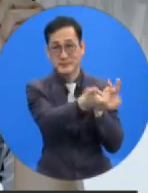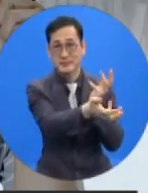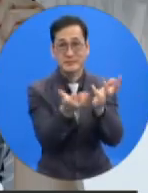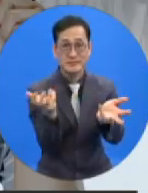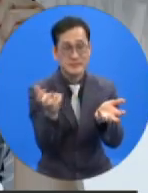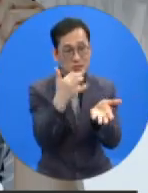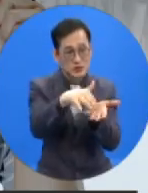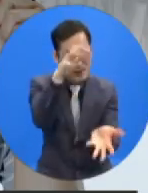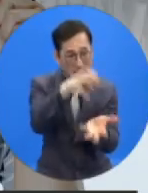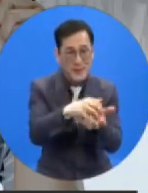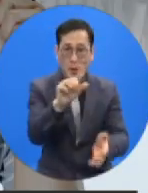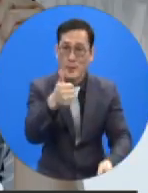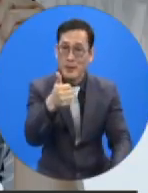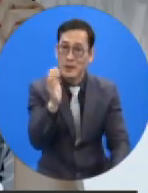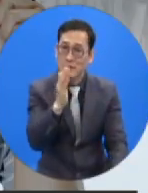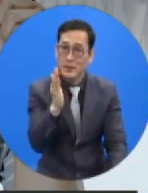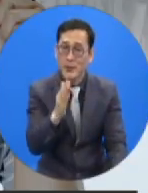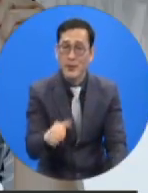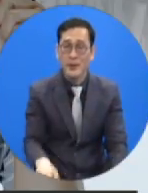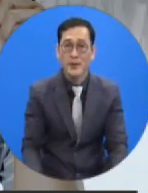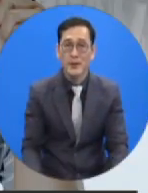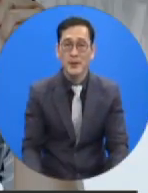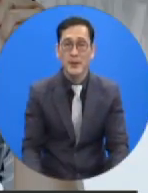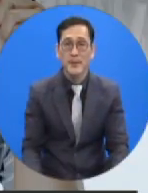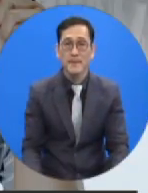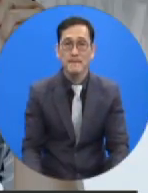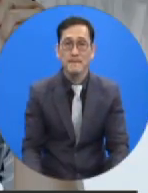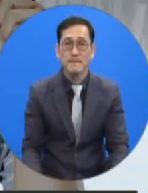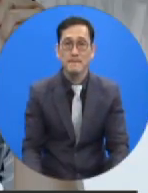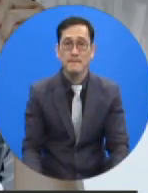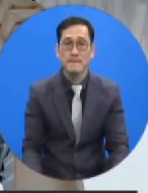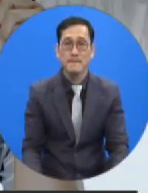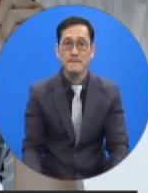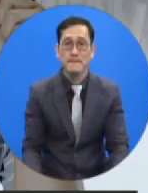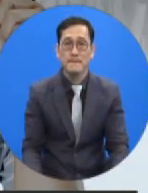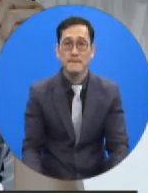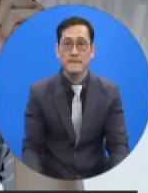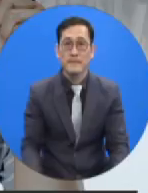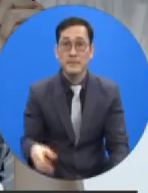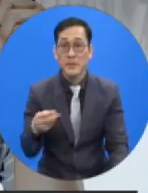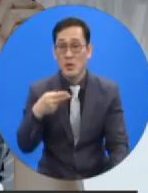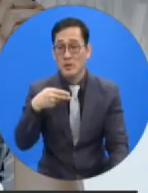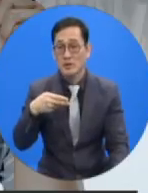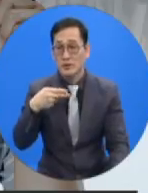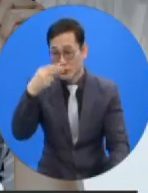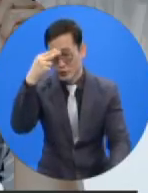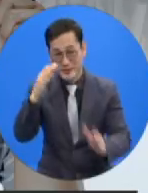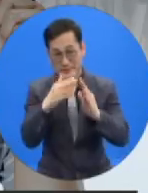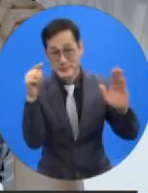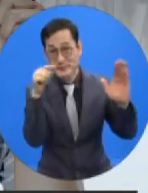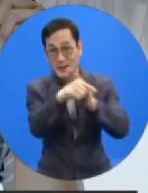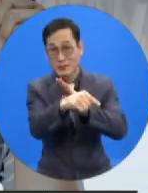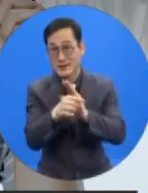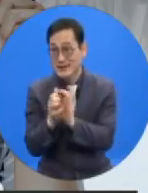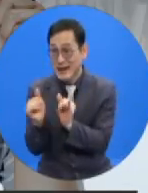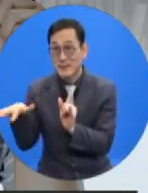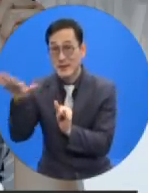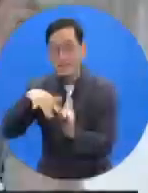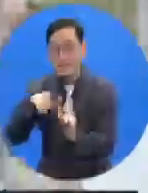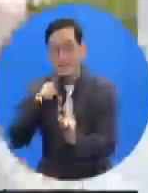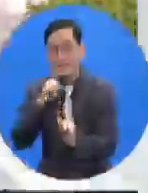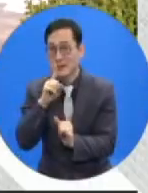있었던 손님들 같은 경우에도 이 유흥주점의 방문 사실을 밝히는 걸 굉장히 꺼려할 거라고 판단이 되고요.